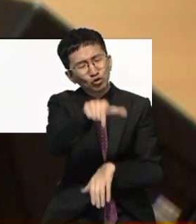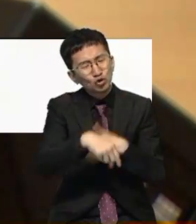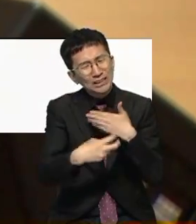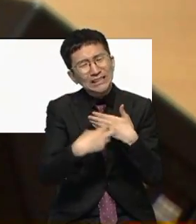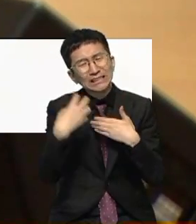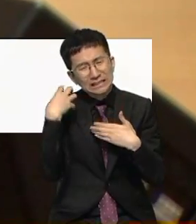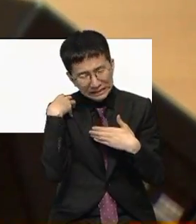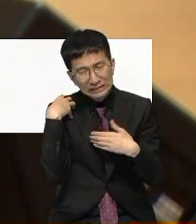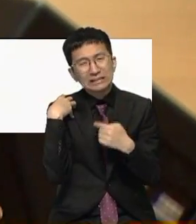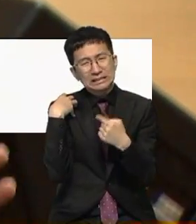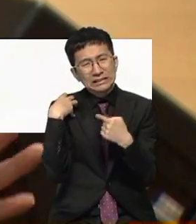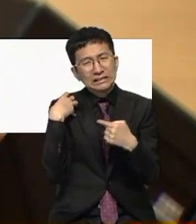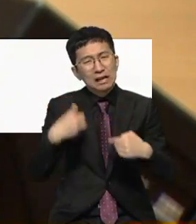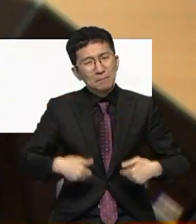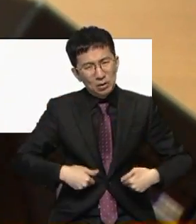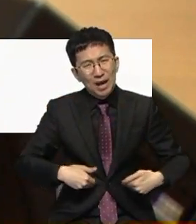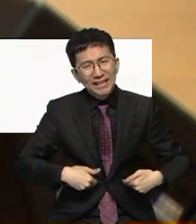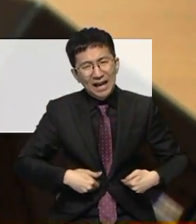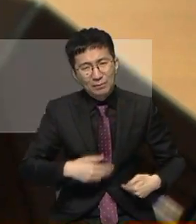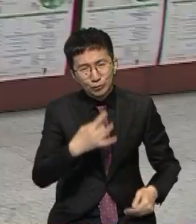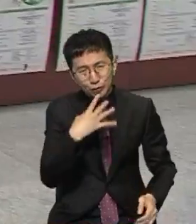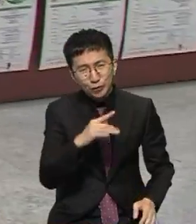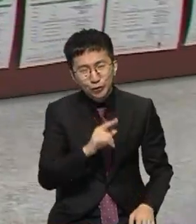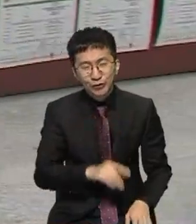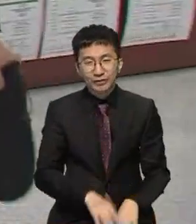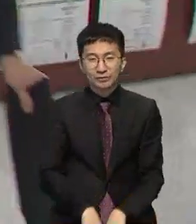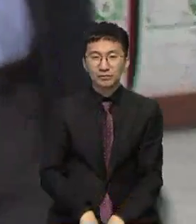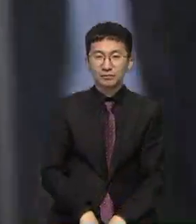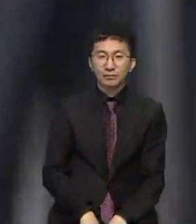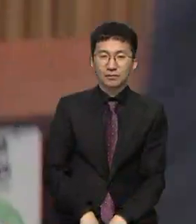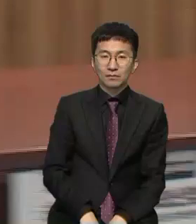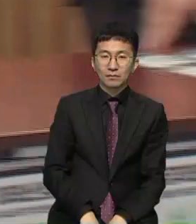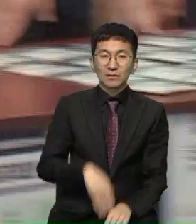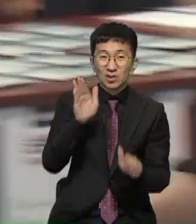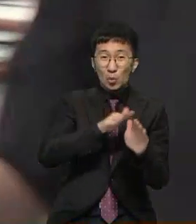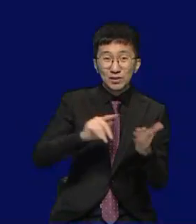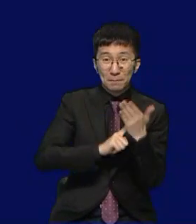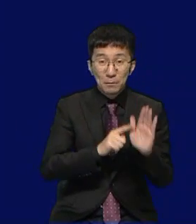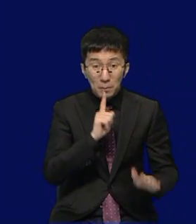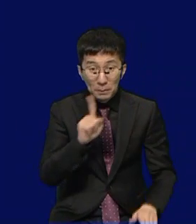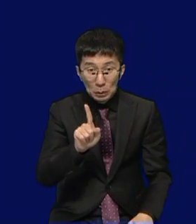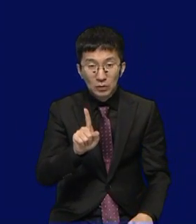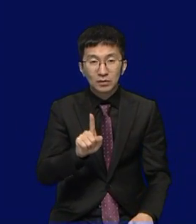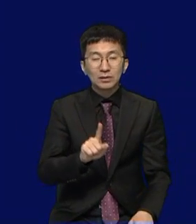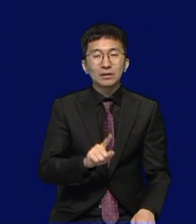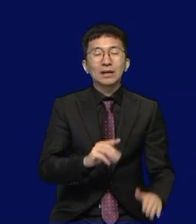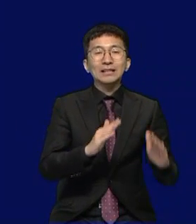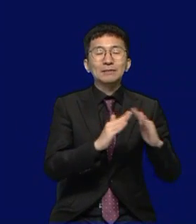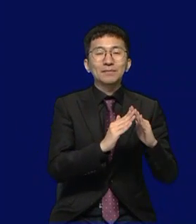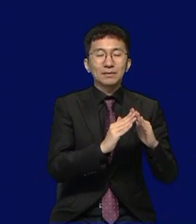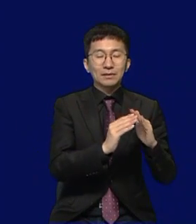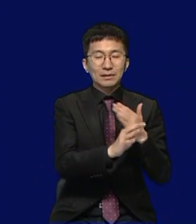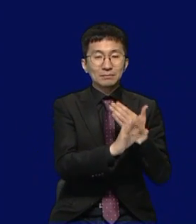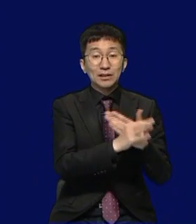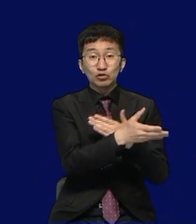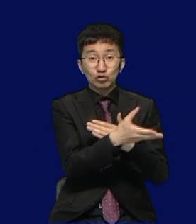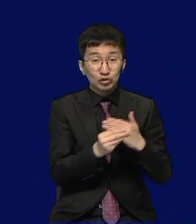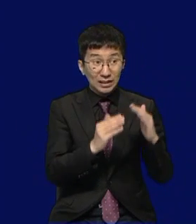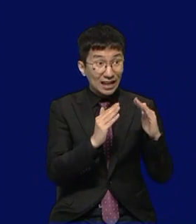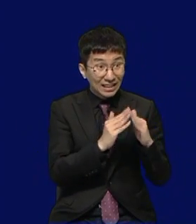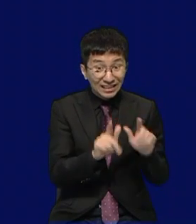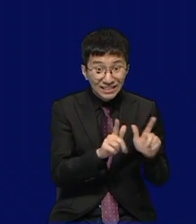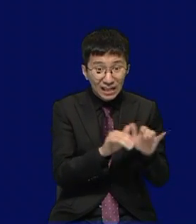주치 시스템을 보강하자는 겁니다. 별도의 입장문을 통해선 임대주택 거주자분들이 느끼셨을